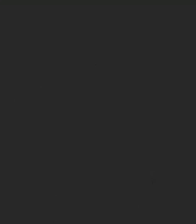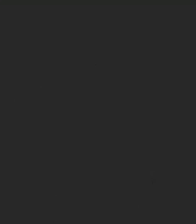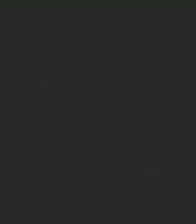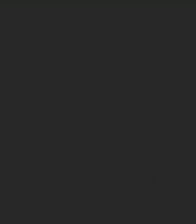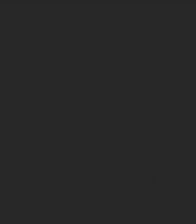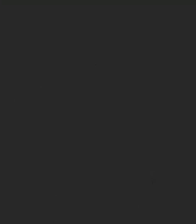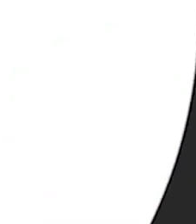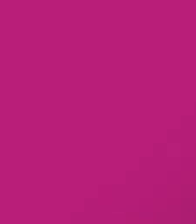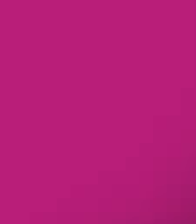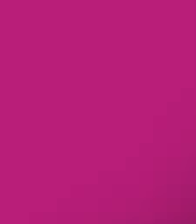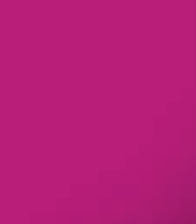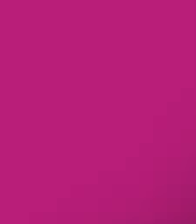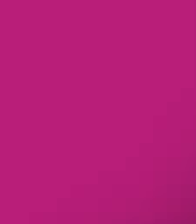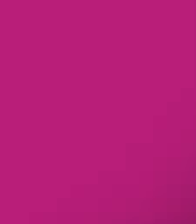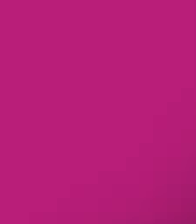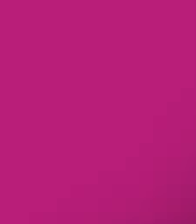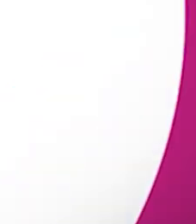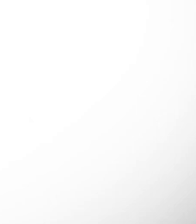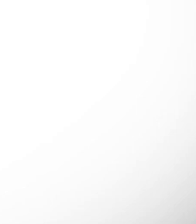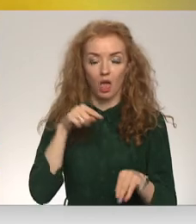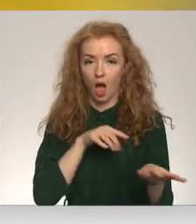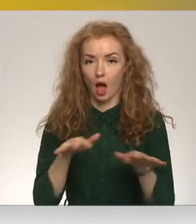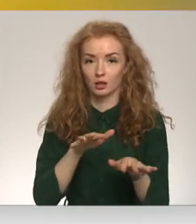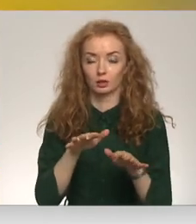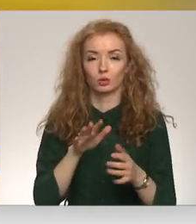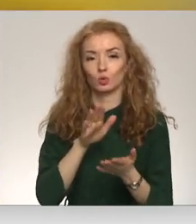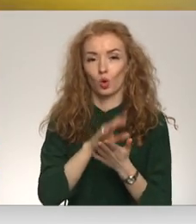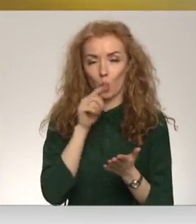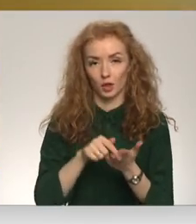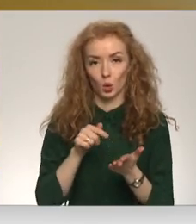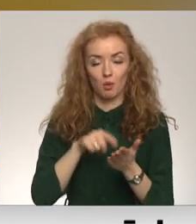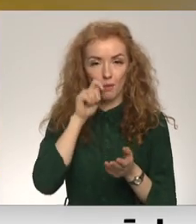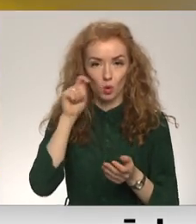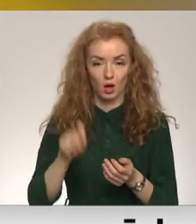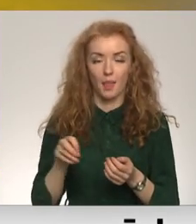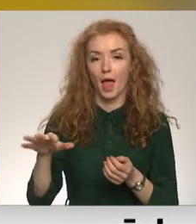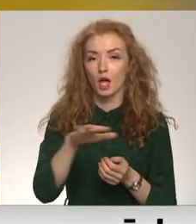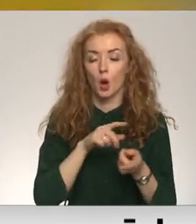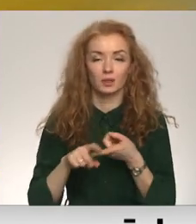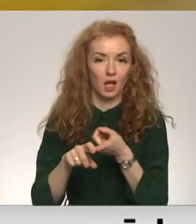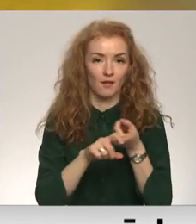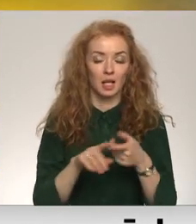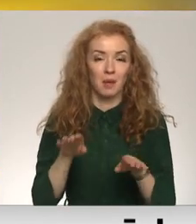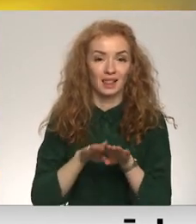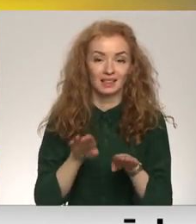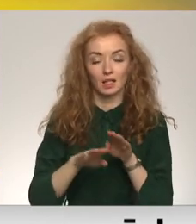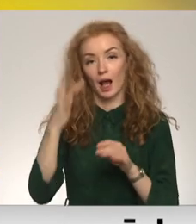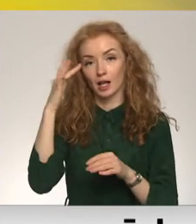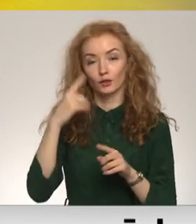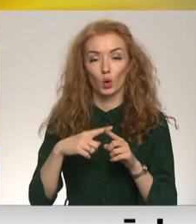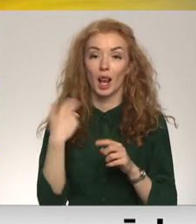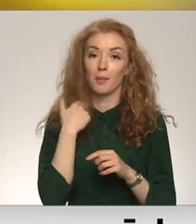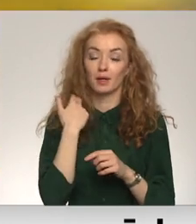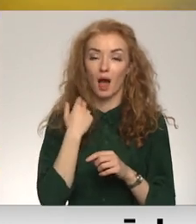Re, viss ēters ir te! Lai gan Eiropas Savienība līdzīgi ASV un Lielbritānijai noteikusi